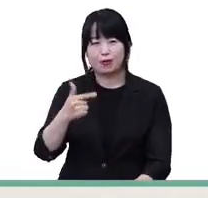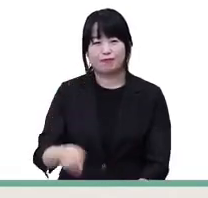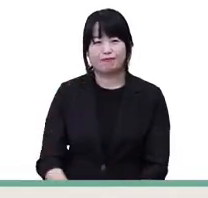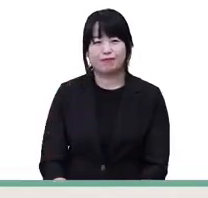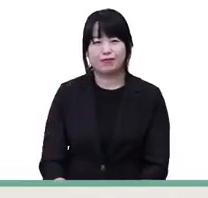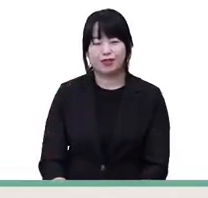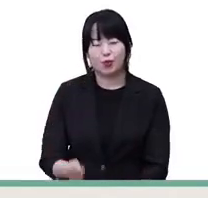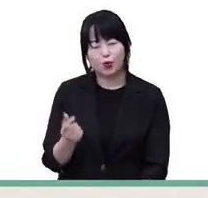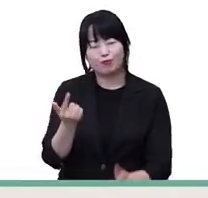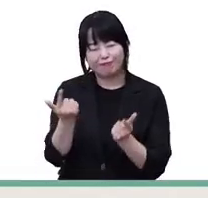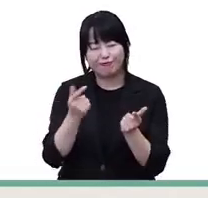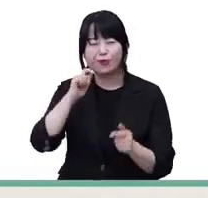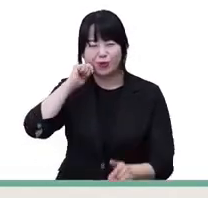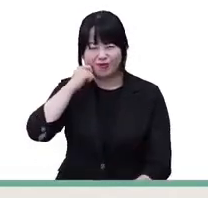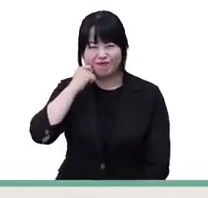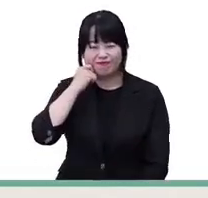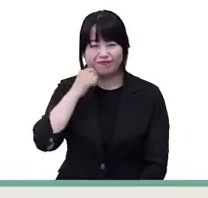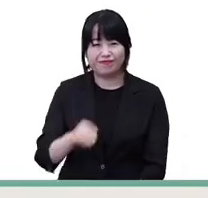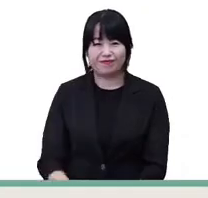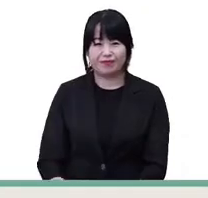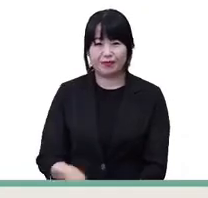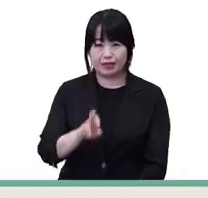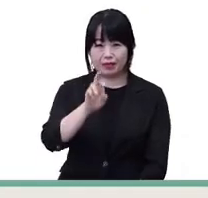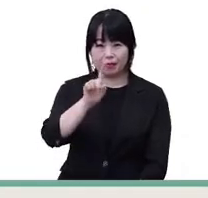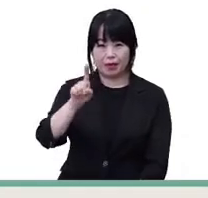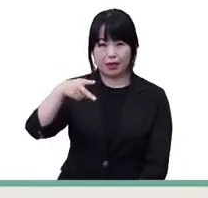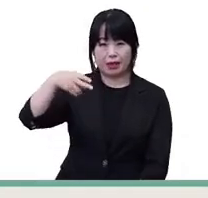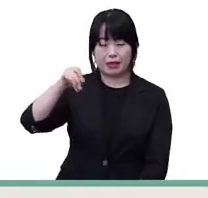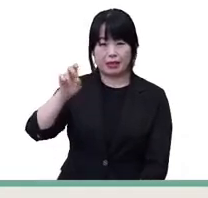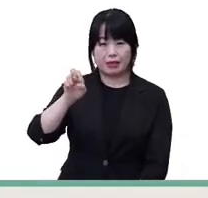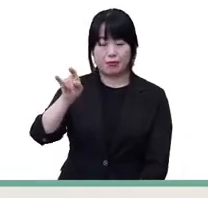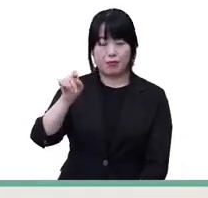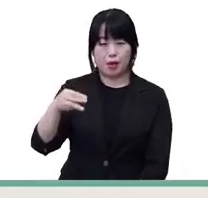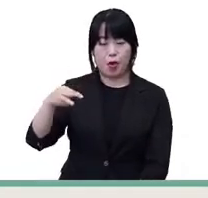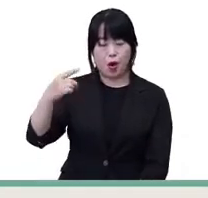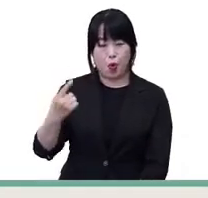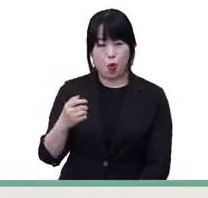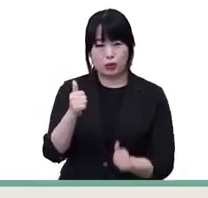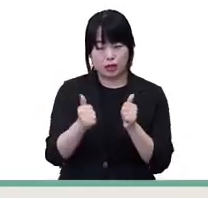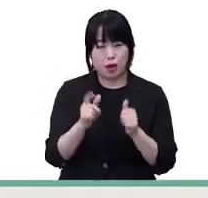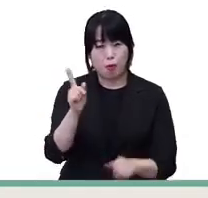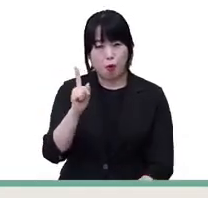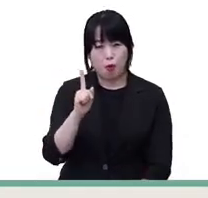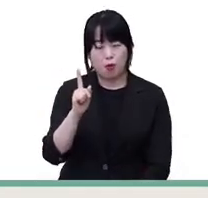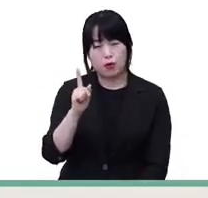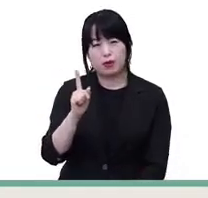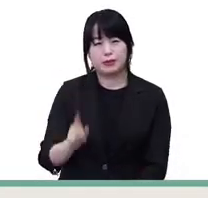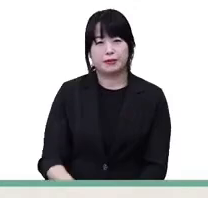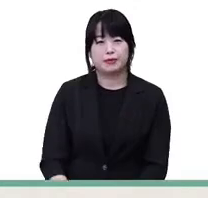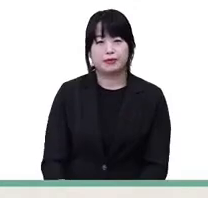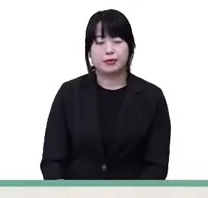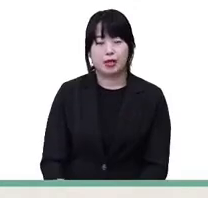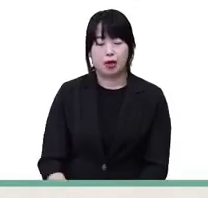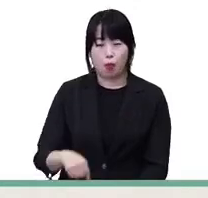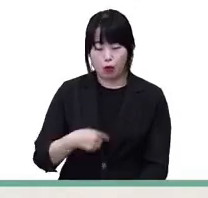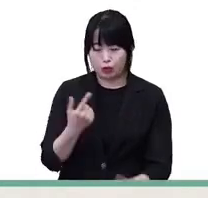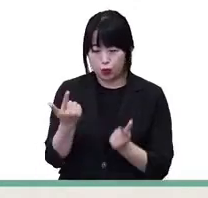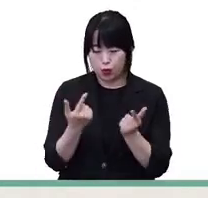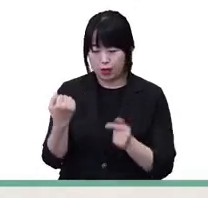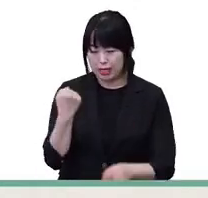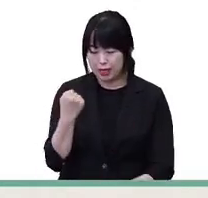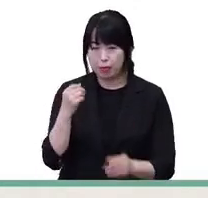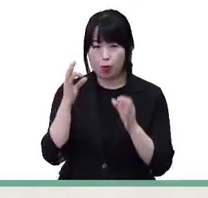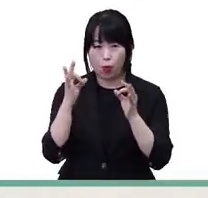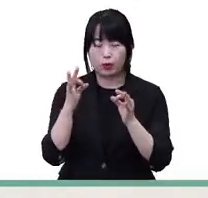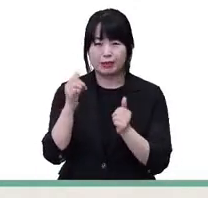경우도 있습니다. 그런데 이 마시멜로우 실험은요. 사실은 자기 통제력을 보는 그런 실험이었지만